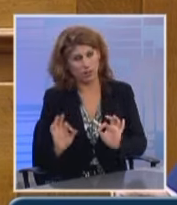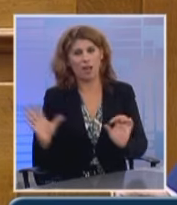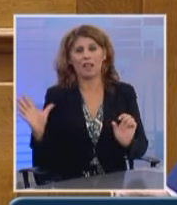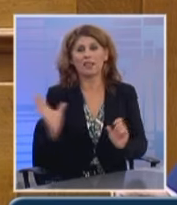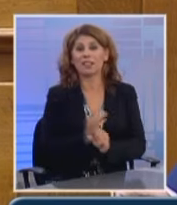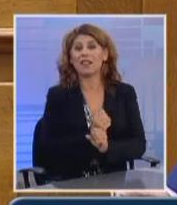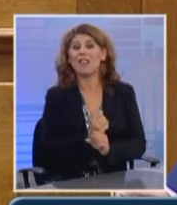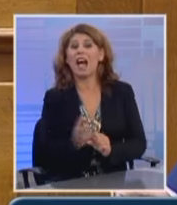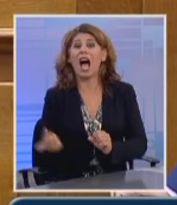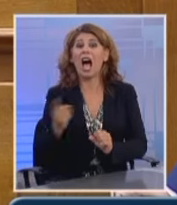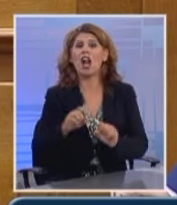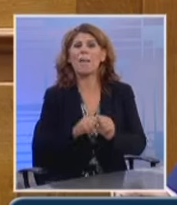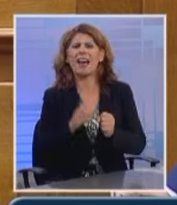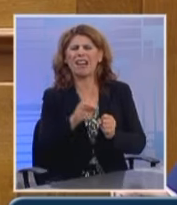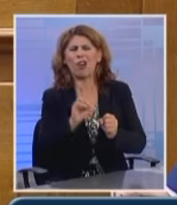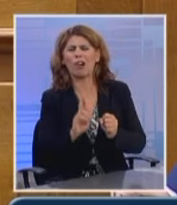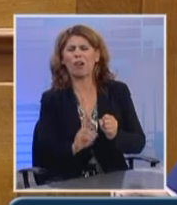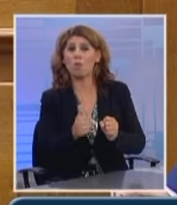καταρρύψατε κάτι σημαντικότερο από τα ρεκόρ.